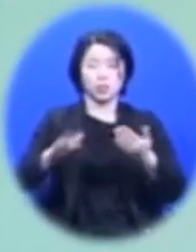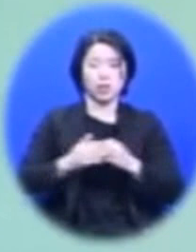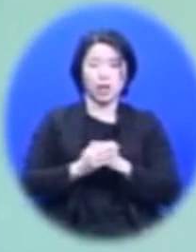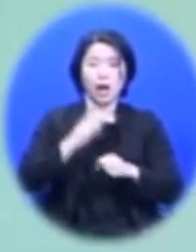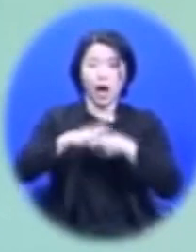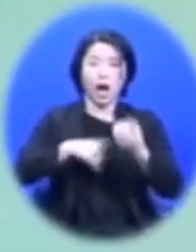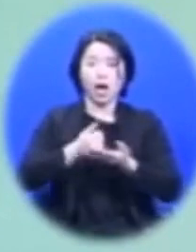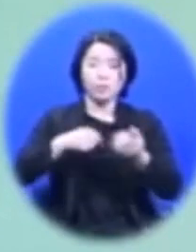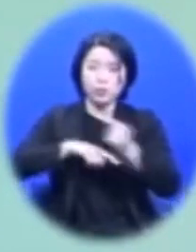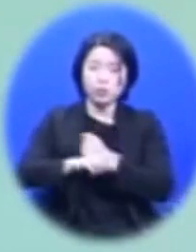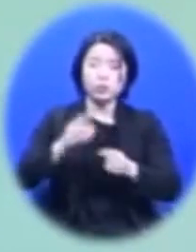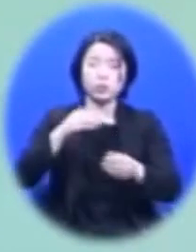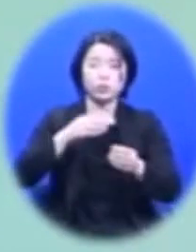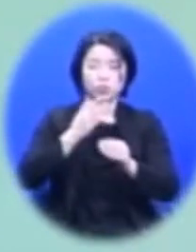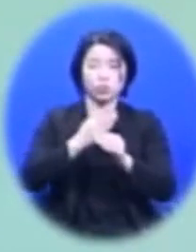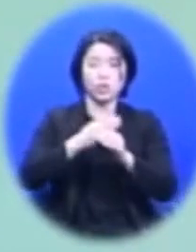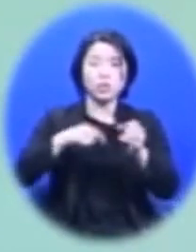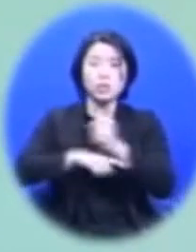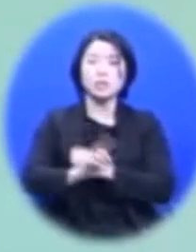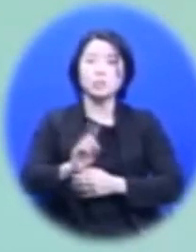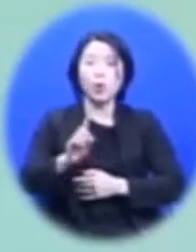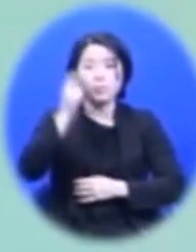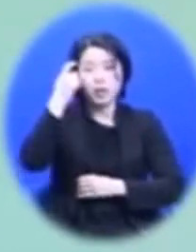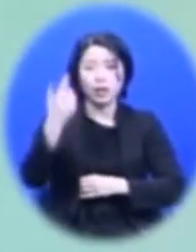하나님의 뜻 중에서 뜻이 무엇이겠어요?